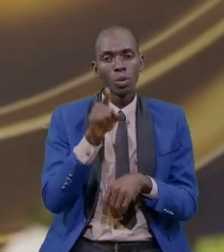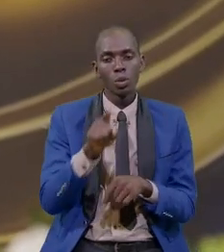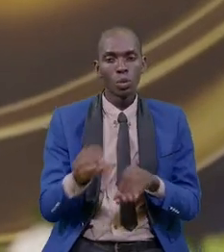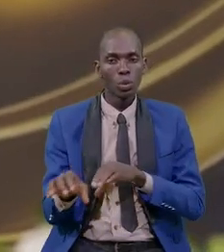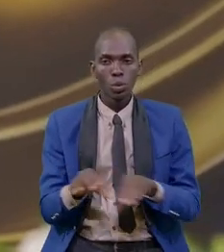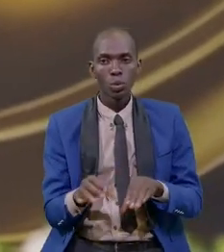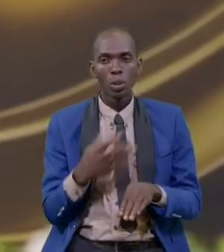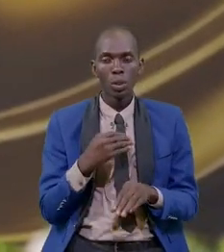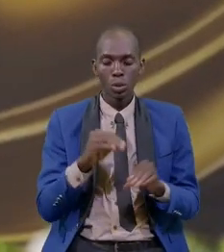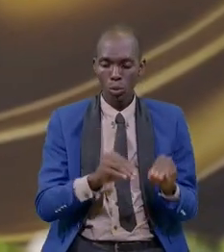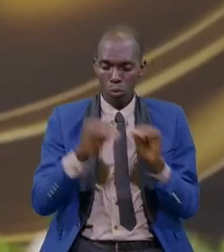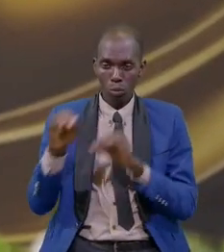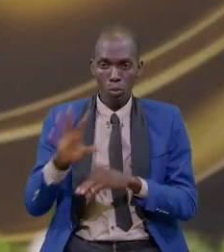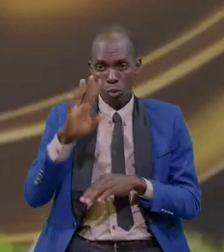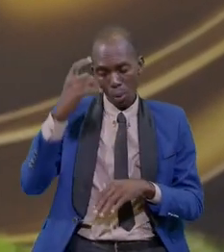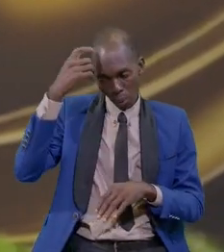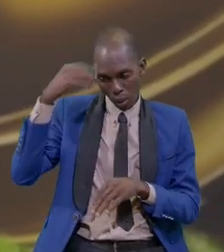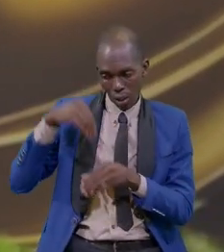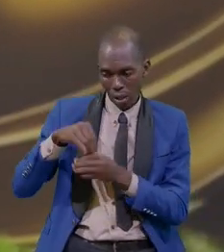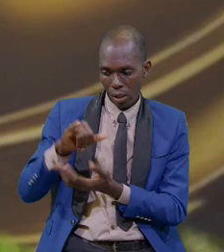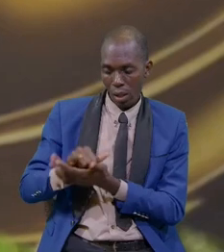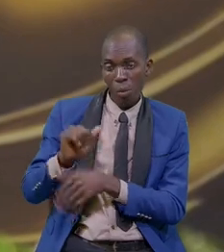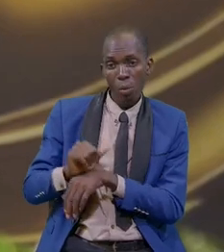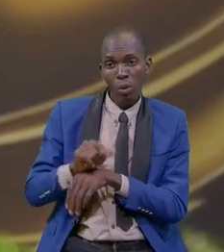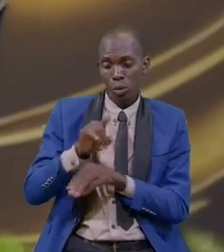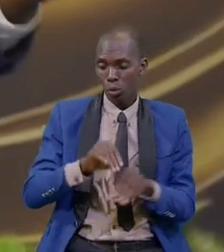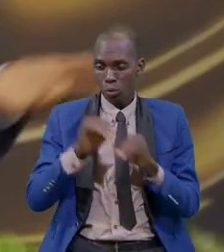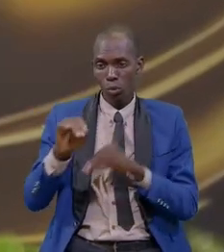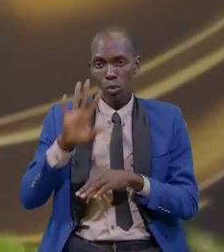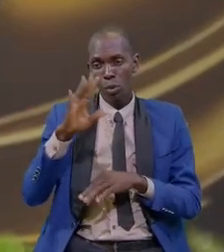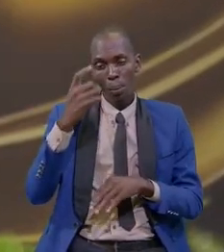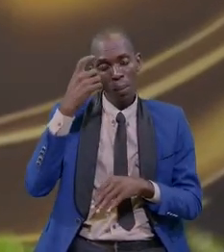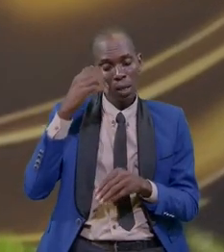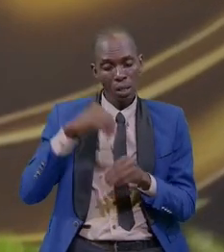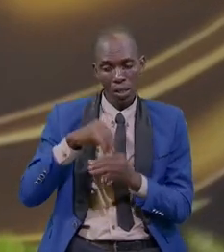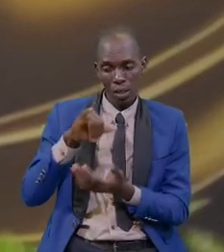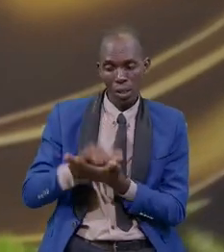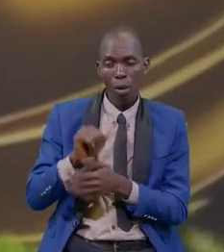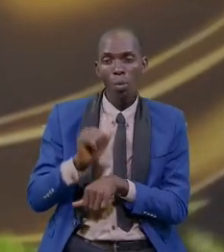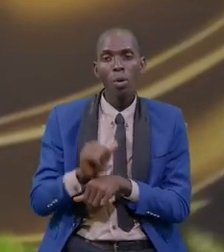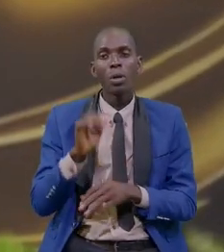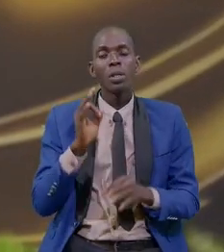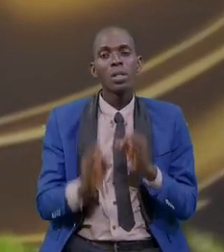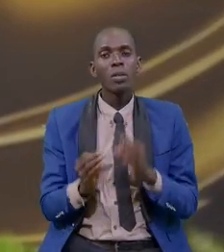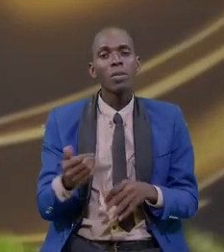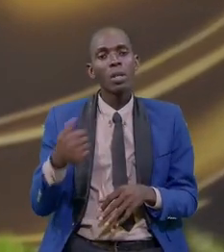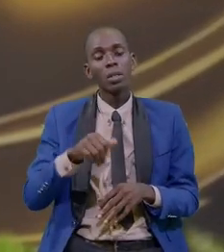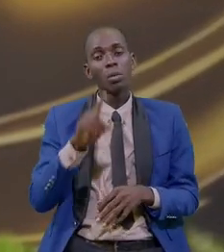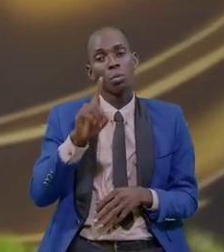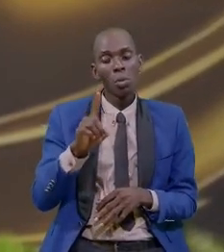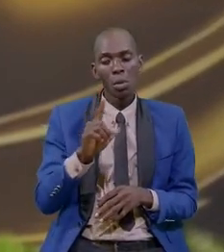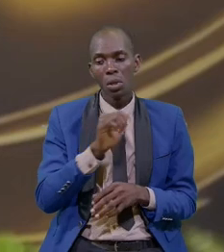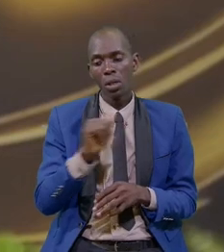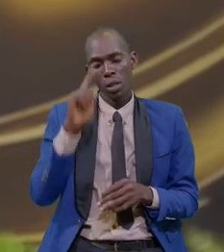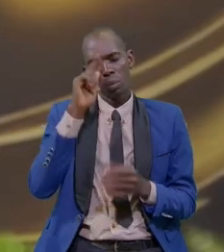changer les choses. Tu dois mettre ton cerveau dans ce travail. Mets ton esprit dans ce travail et fais ça correctement. Mais si quelqu'un, un